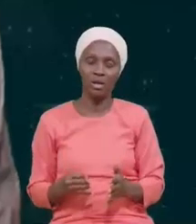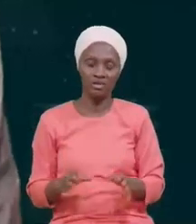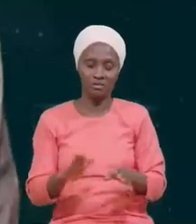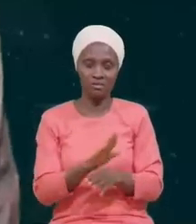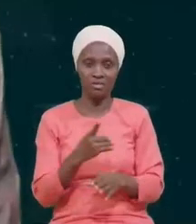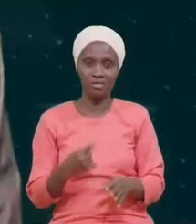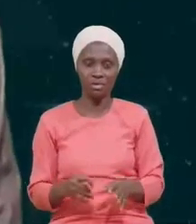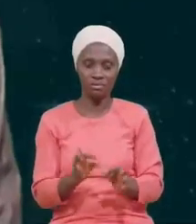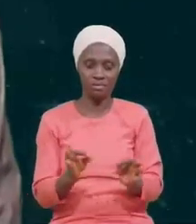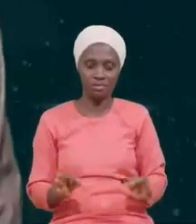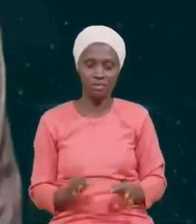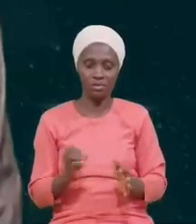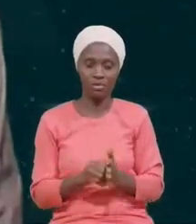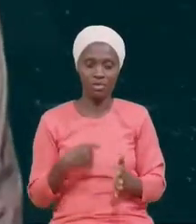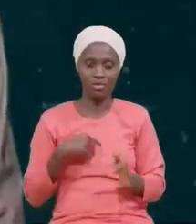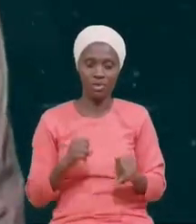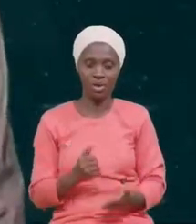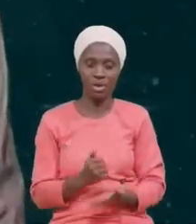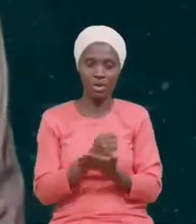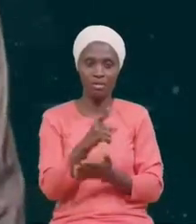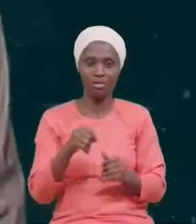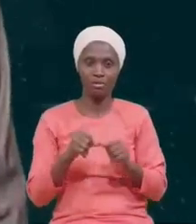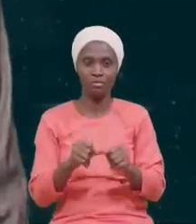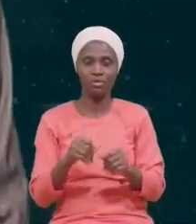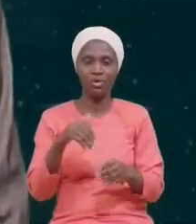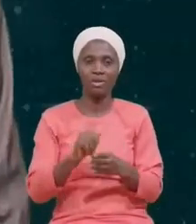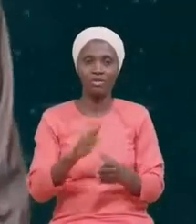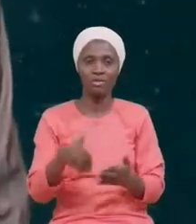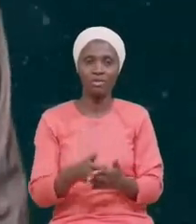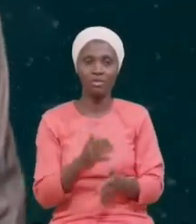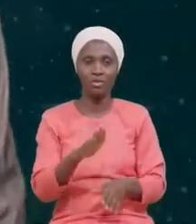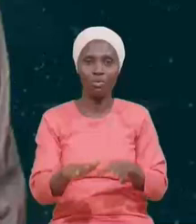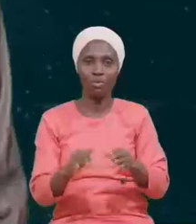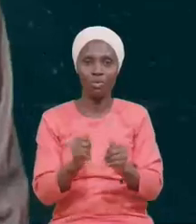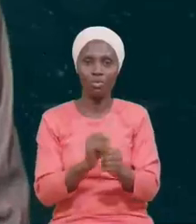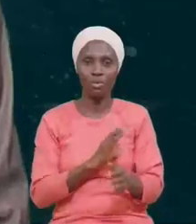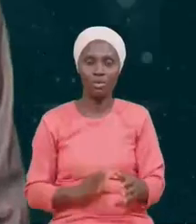émerger. Et remplissez cela et soumettez cela.